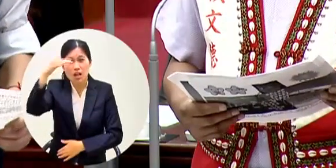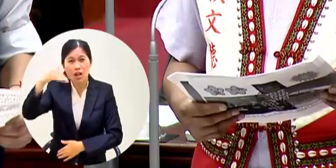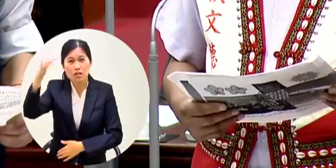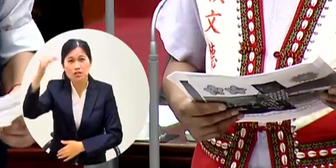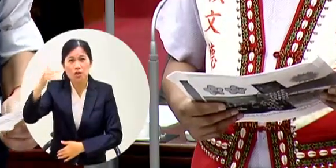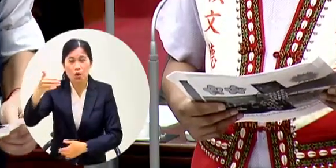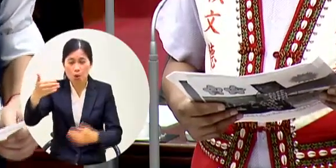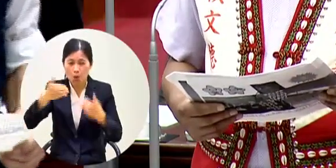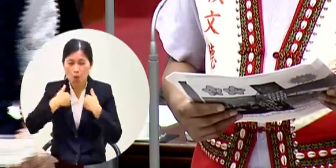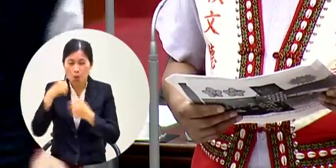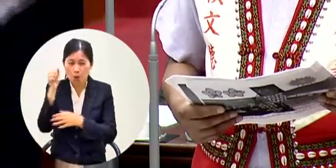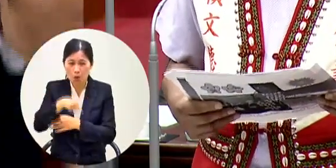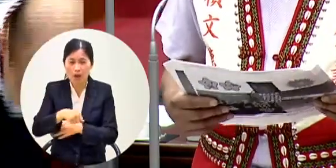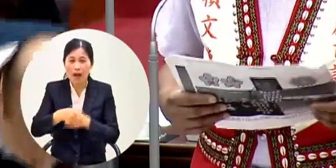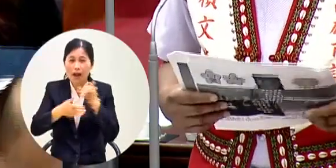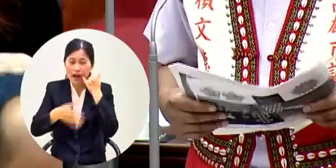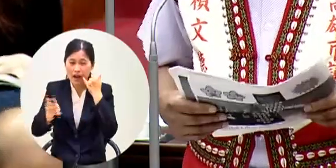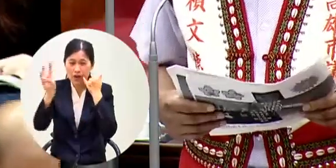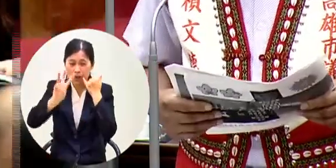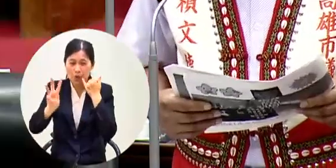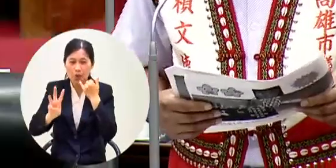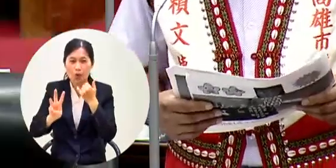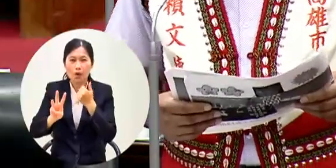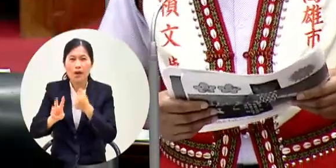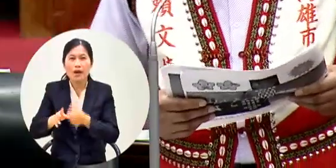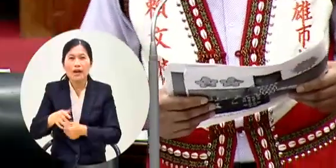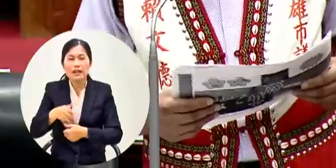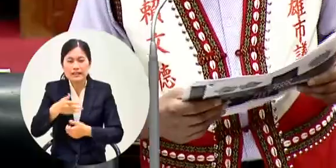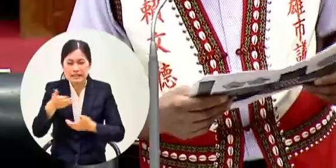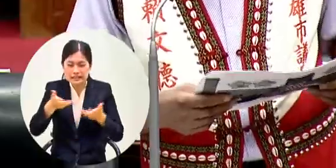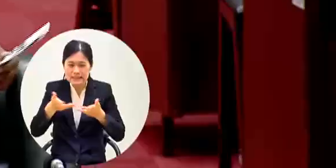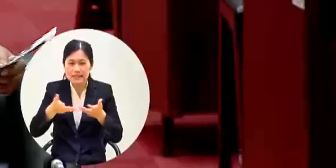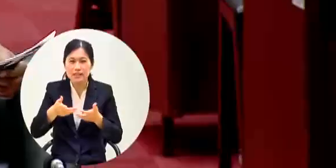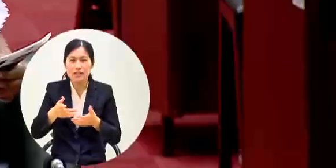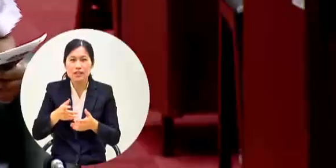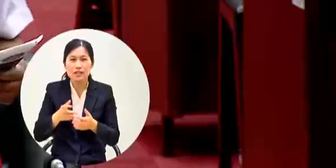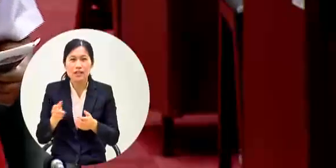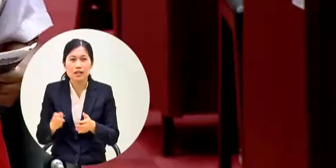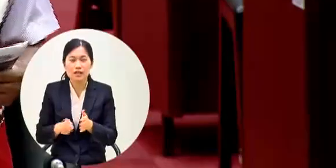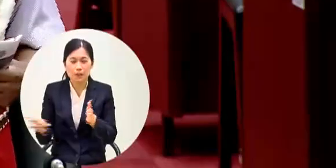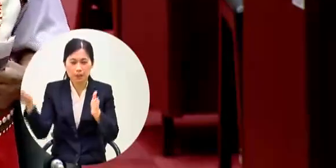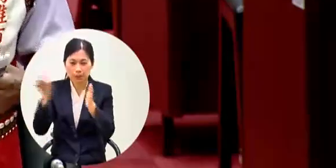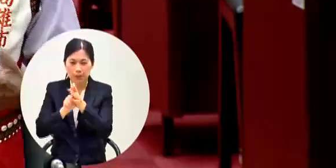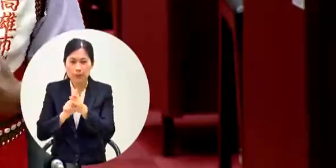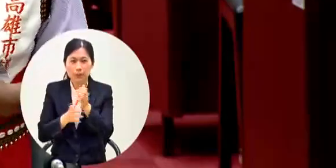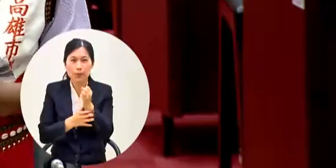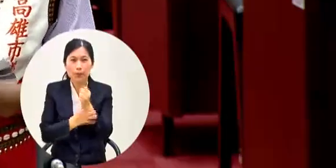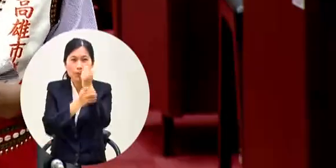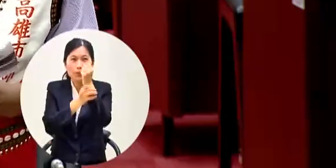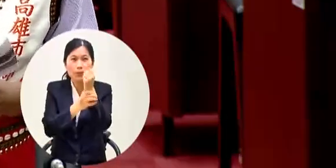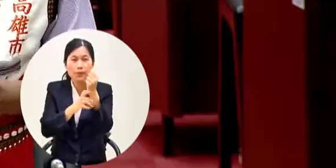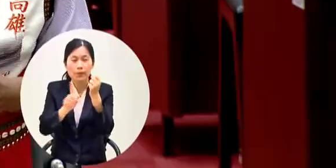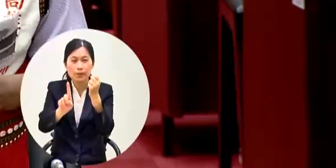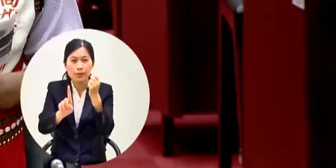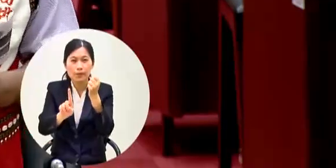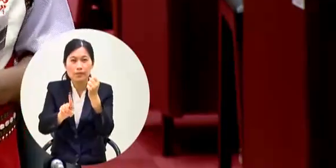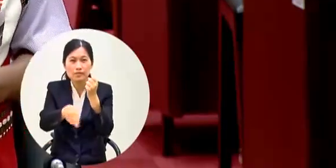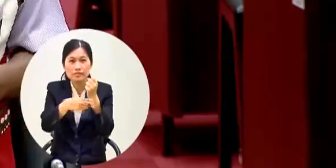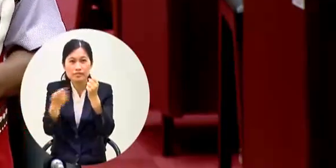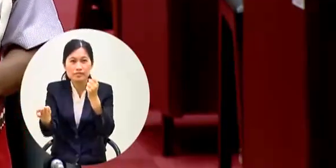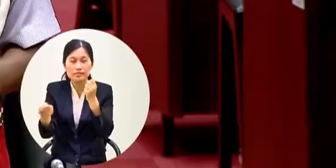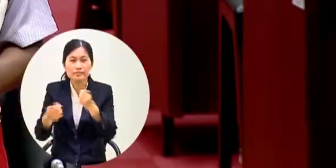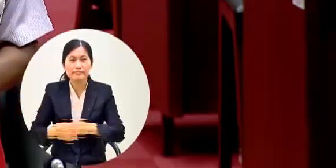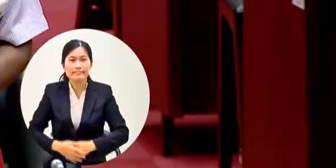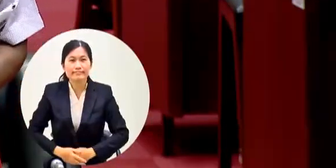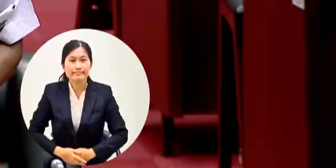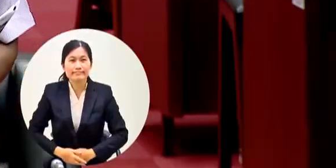下。那谢谢了。至于其他的高山为我低头，海水为我开路，我会继续勉励自己，